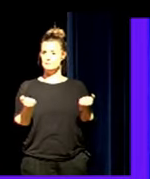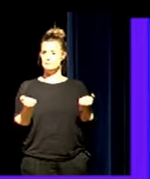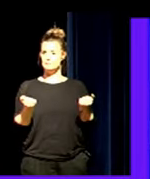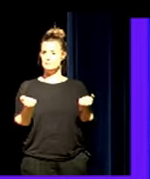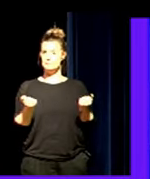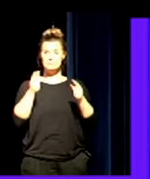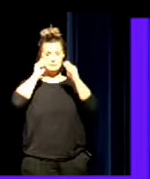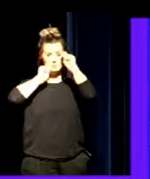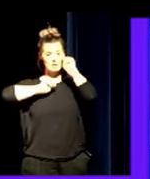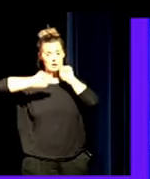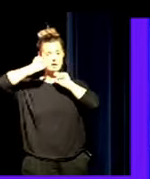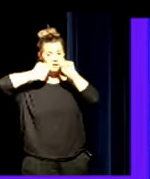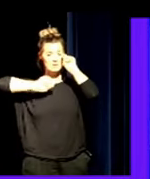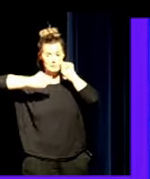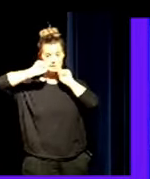Negarrez esten dira.